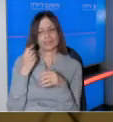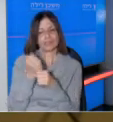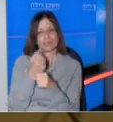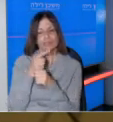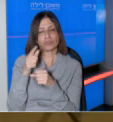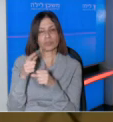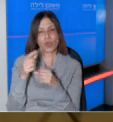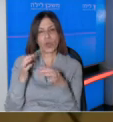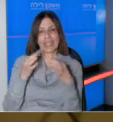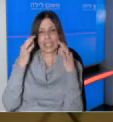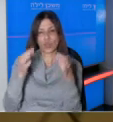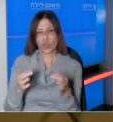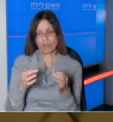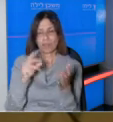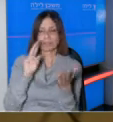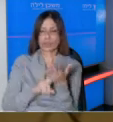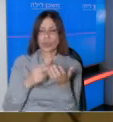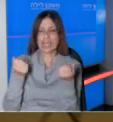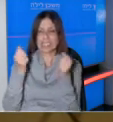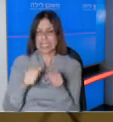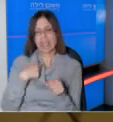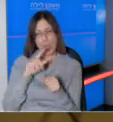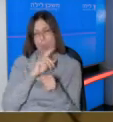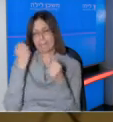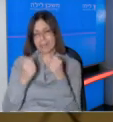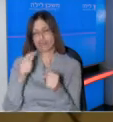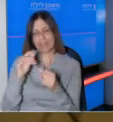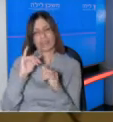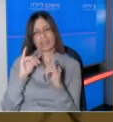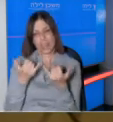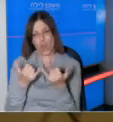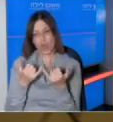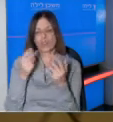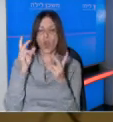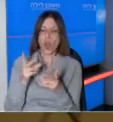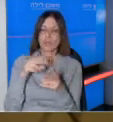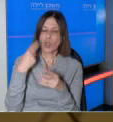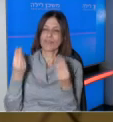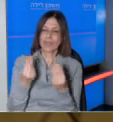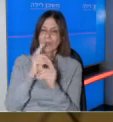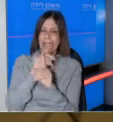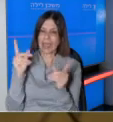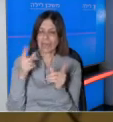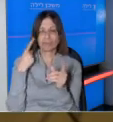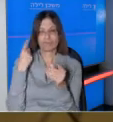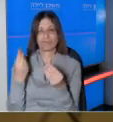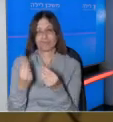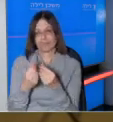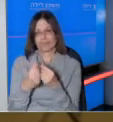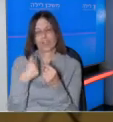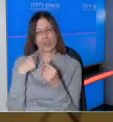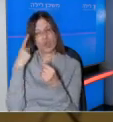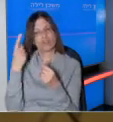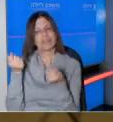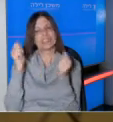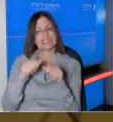בזכות הסגירה, אז א', אני לא כל כך בטוח שזה נכון, יכולים להיות פעם מרכיבים אחרים שגרמו לזה, כי אני חושב